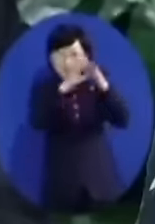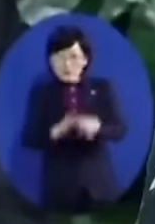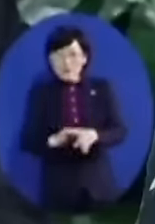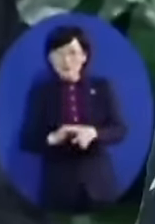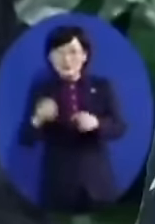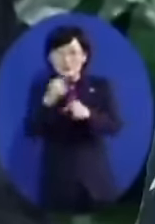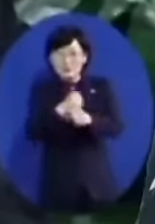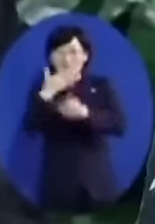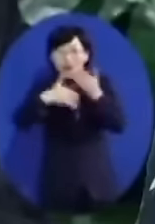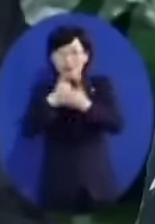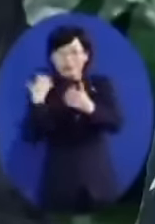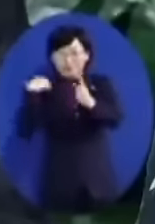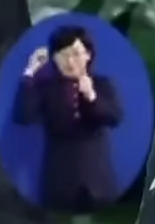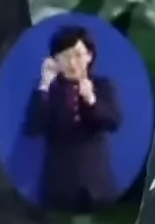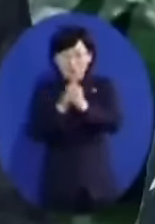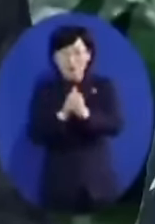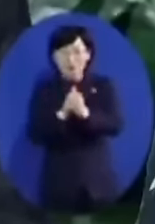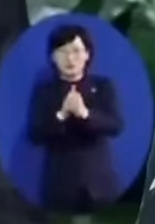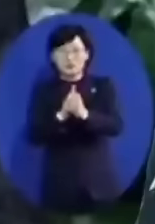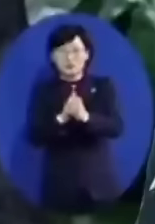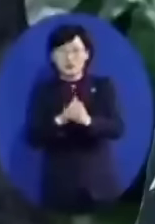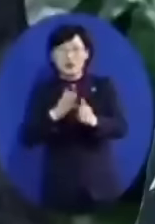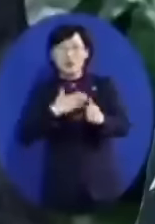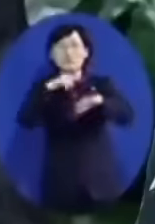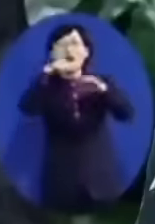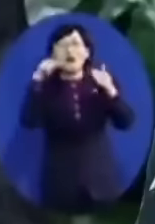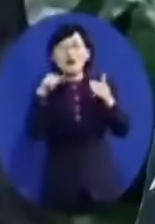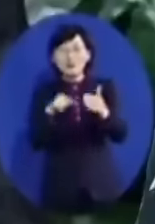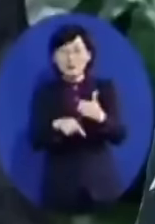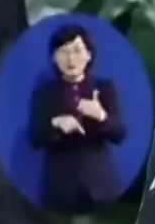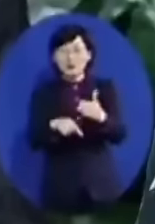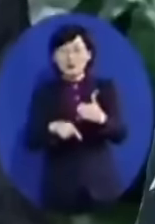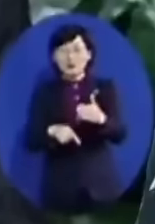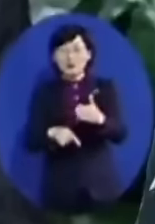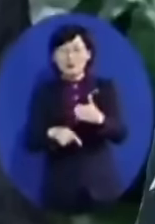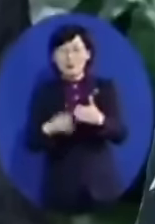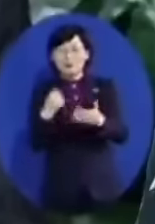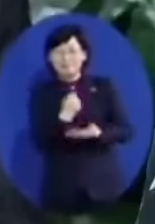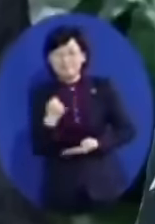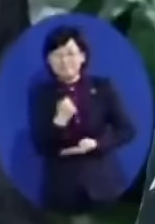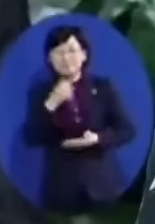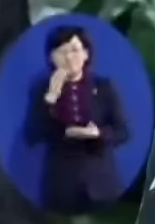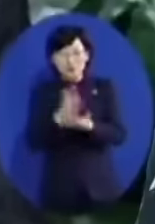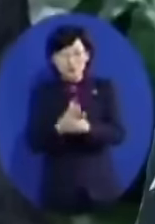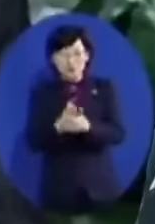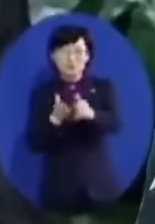짐을 하나님께 맡기고 우리 가슴 속에 담아놓지 말아야 되는 것입니다.